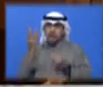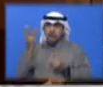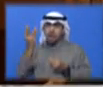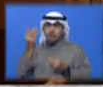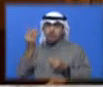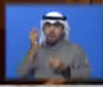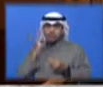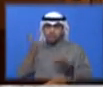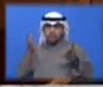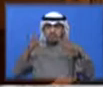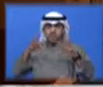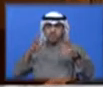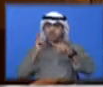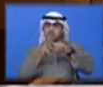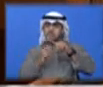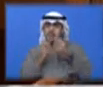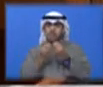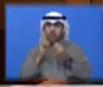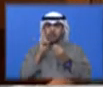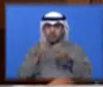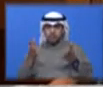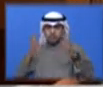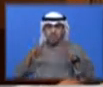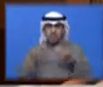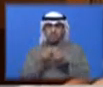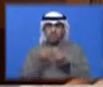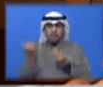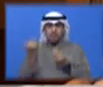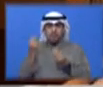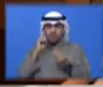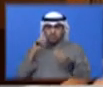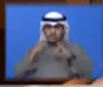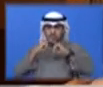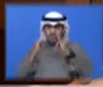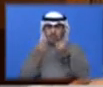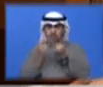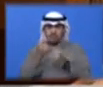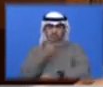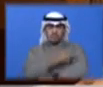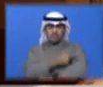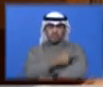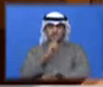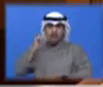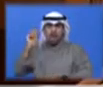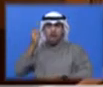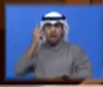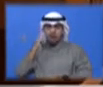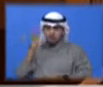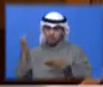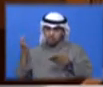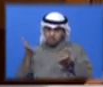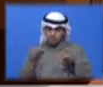كله. فيعني لازم يكون في مبادرة علشان كذي منظمة الصحة العالمية شايفينهم معانا حتى